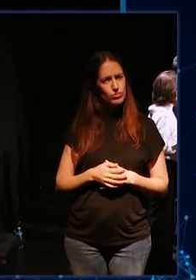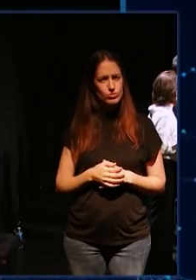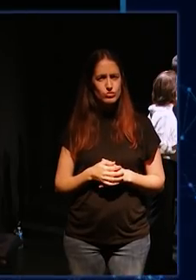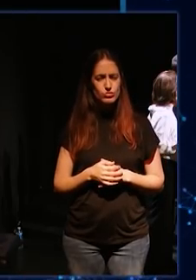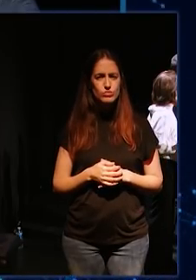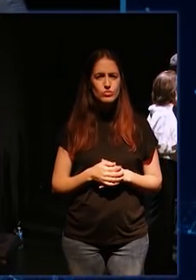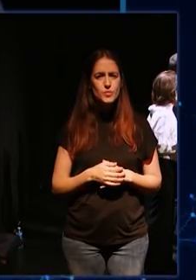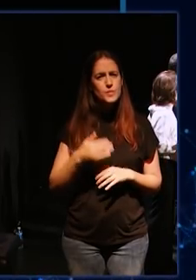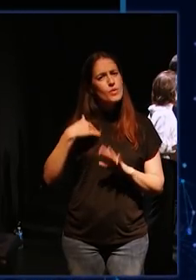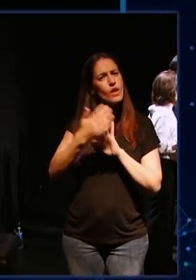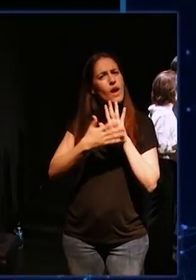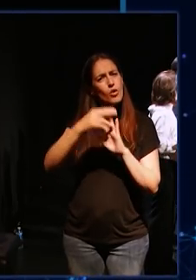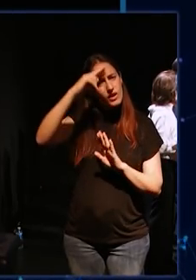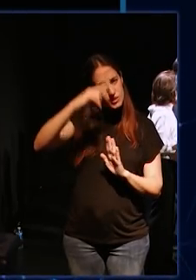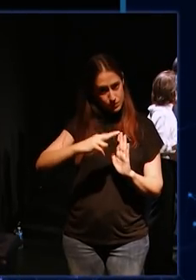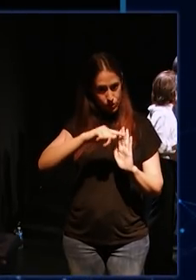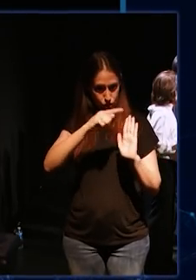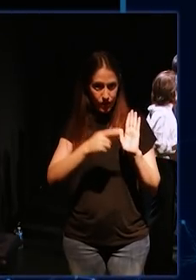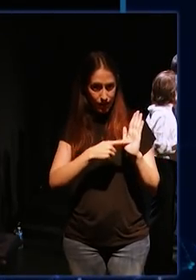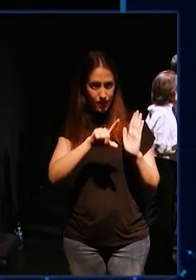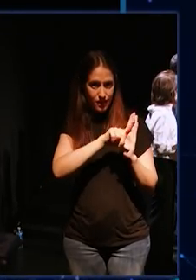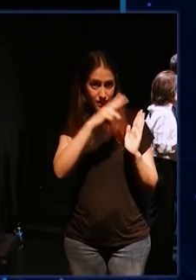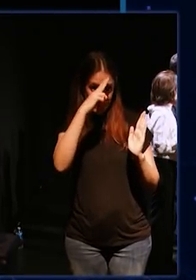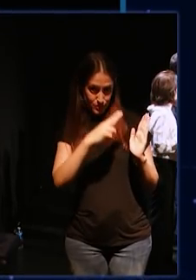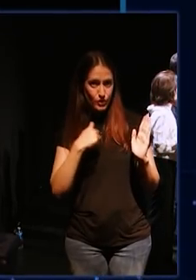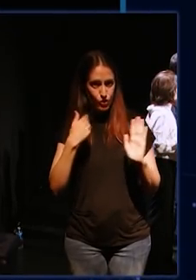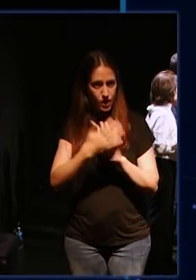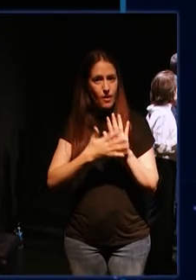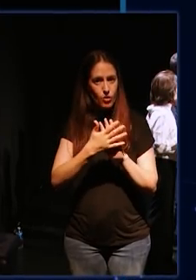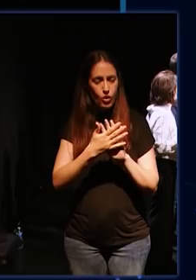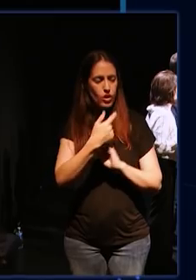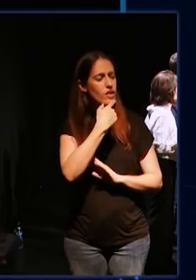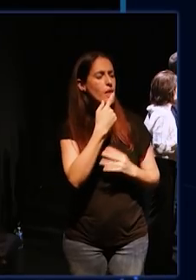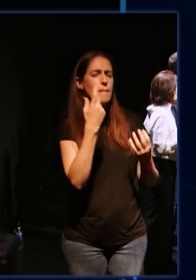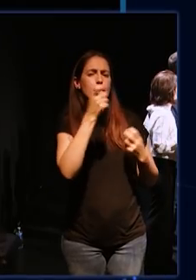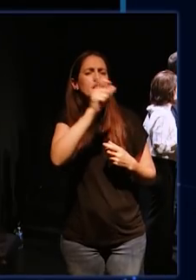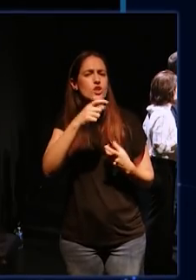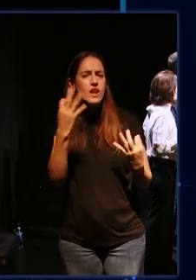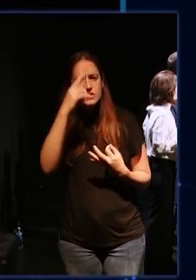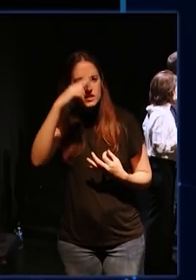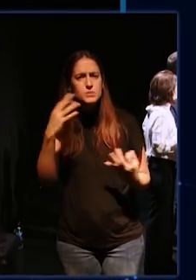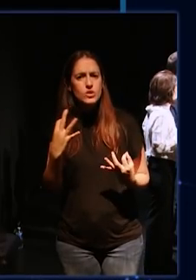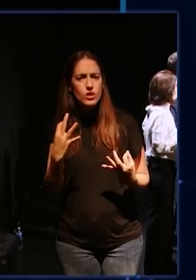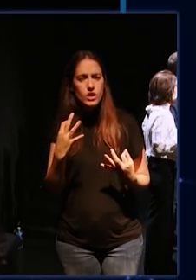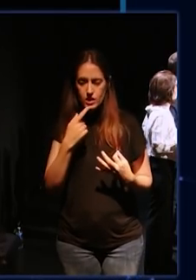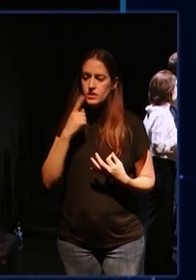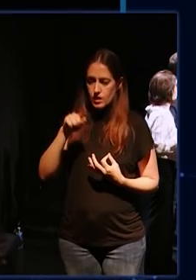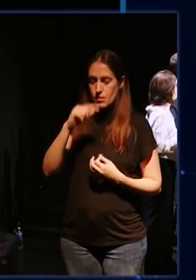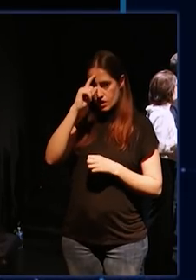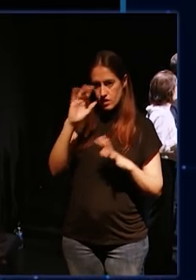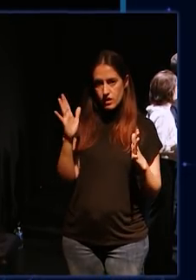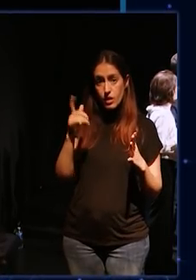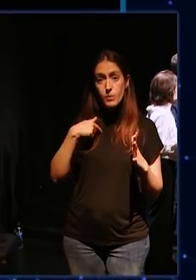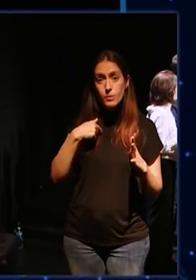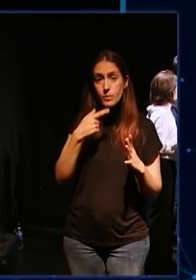Yo he hablado de respeto a la ley. ¿Y a las personas qué? No, y a las personas, evidentemente. Pero, sí. Y por tanto, eso